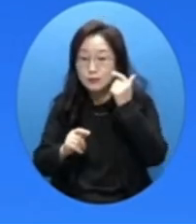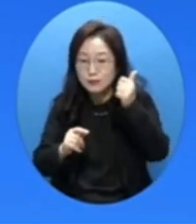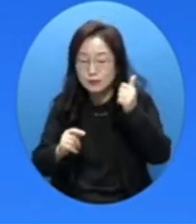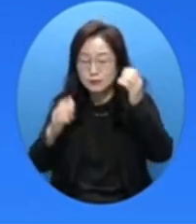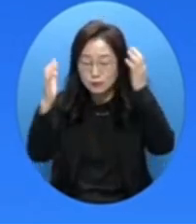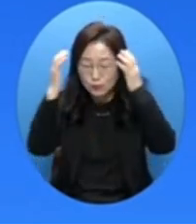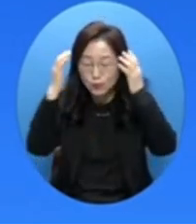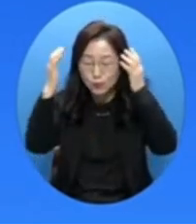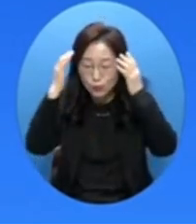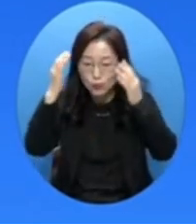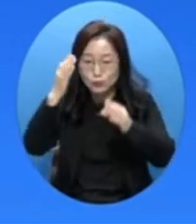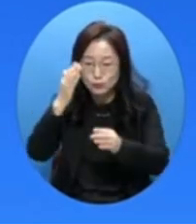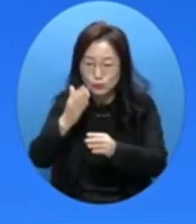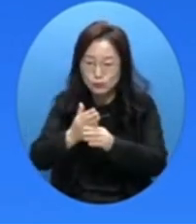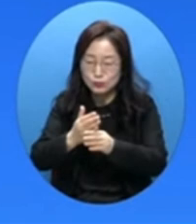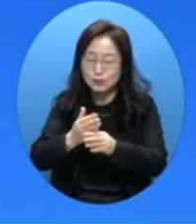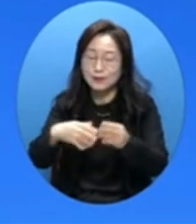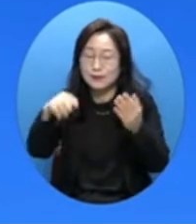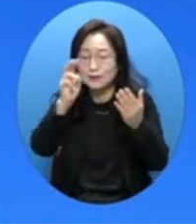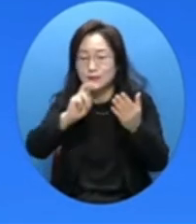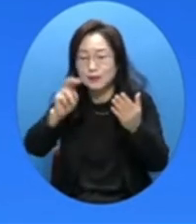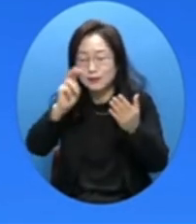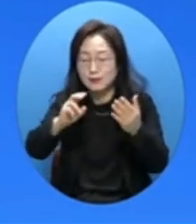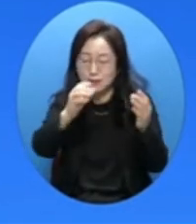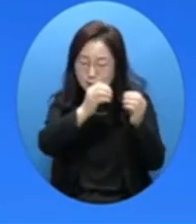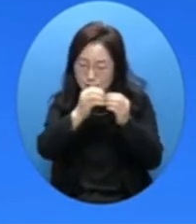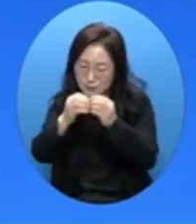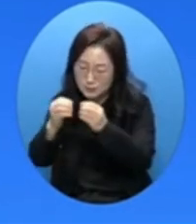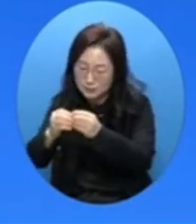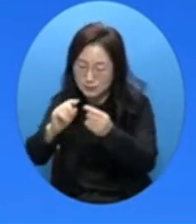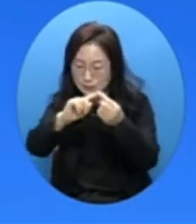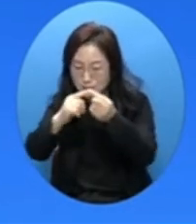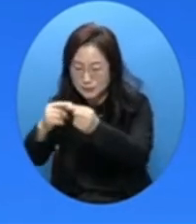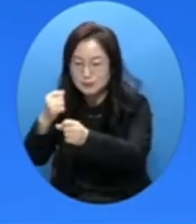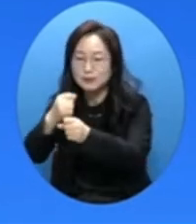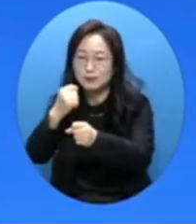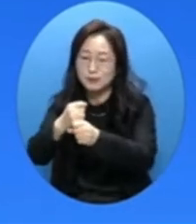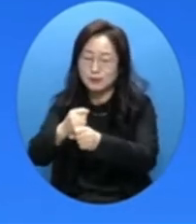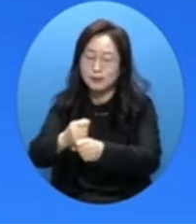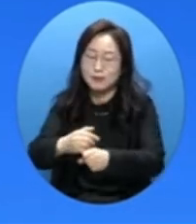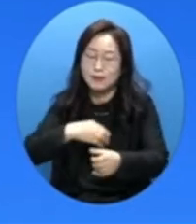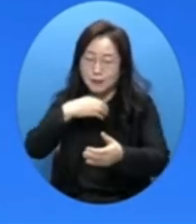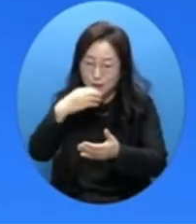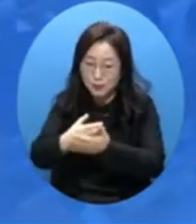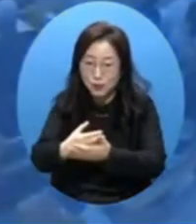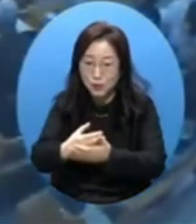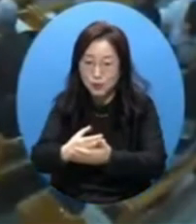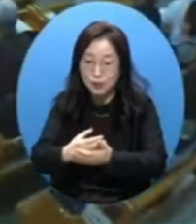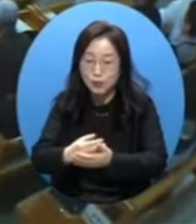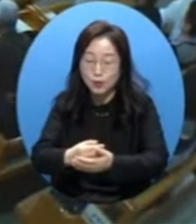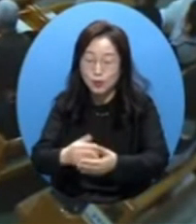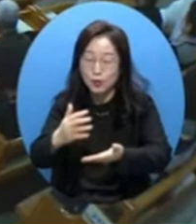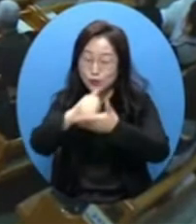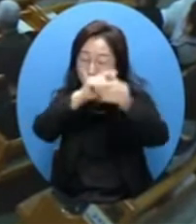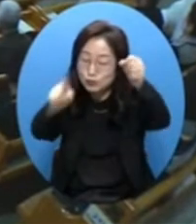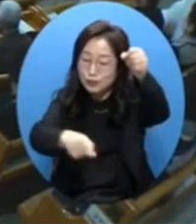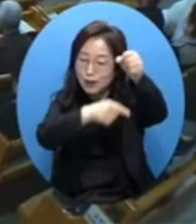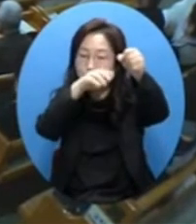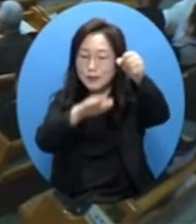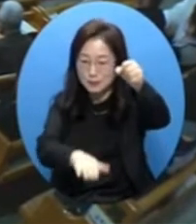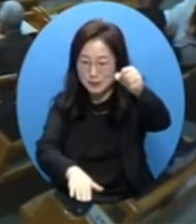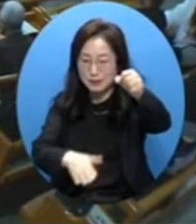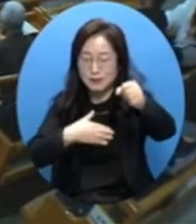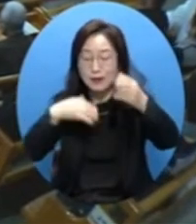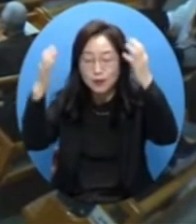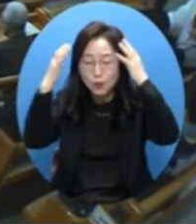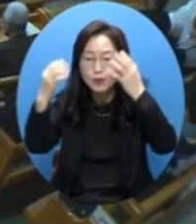가운데 찬송가들 많은 찬송가를 작사해서 많은 사람에게 큰 감동을 주었는데 그 중에 하나가 주날개 밑입니다. 내가 이렇게